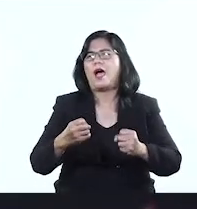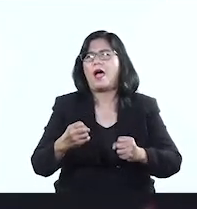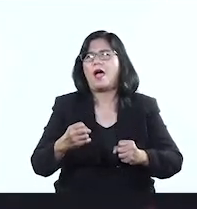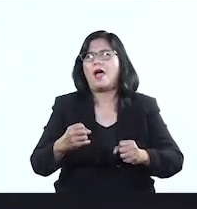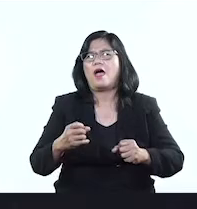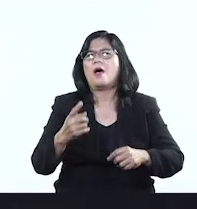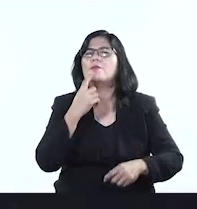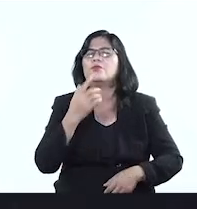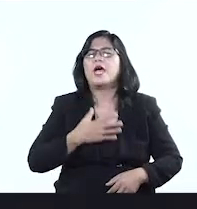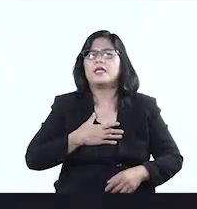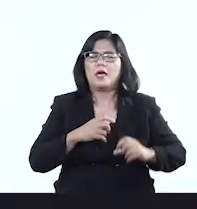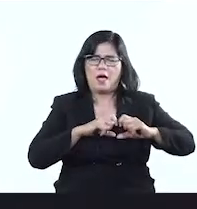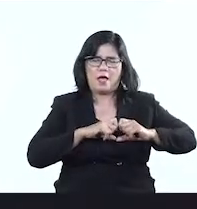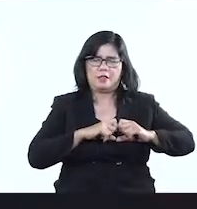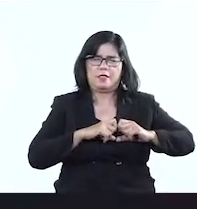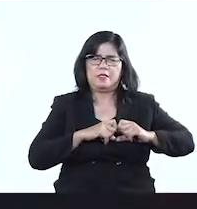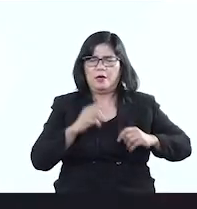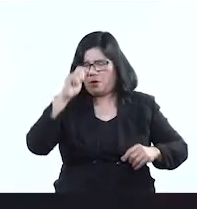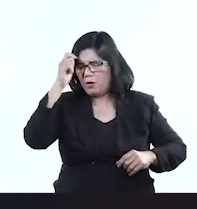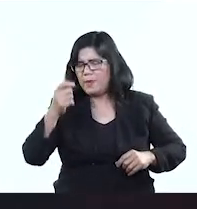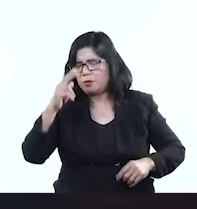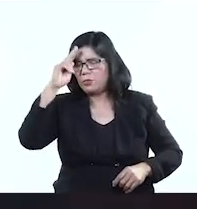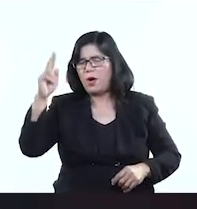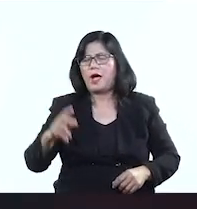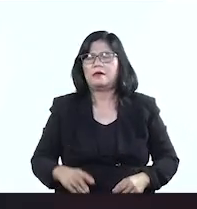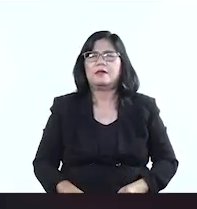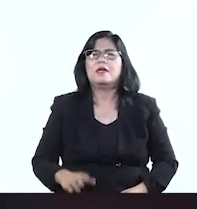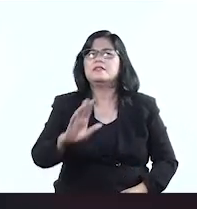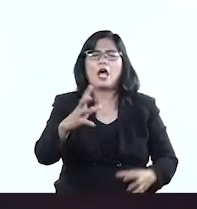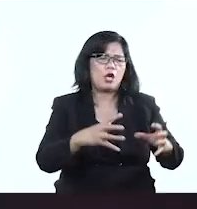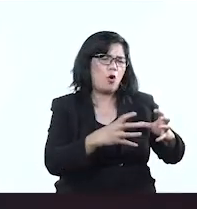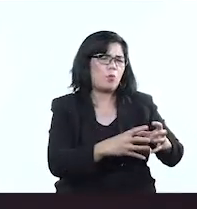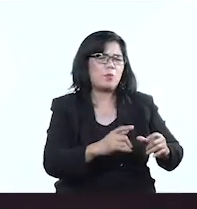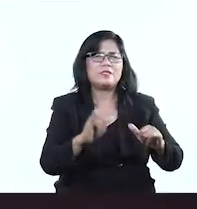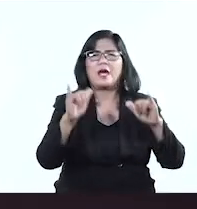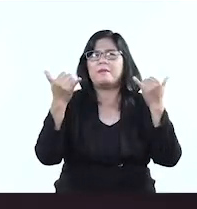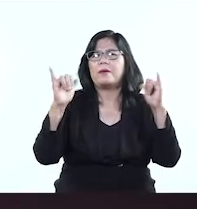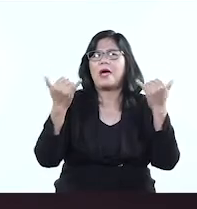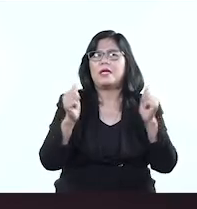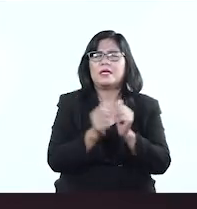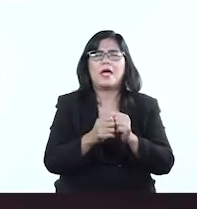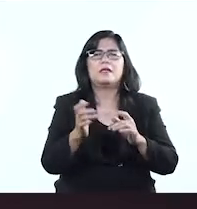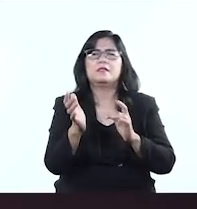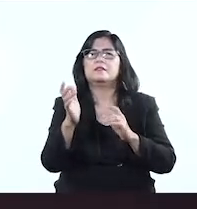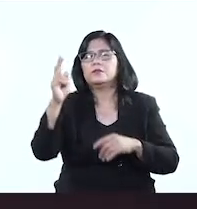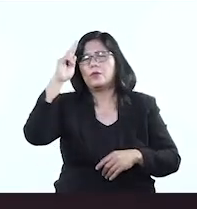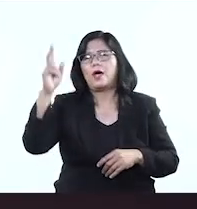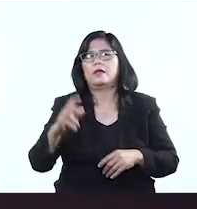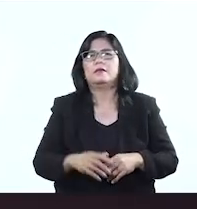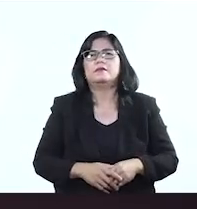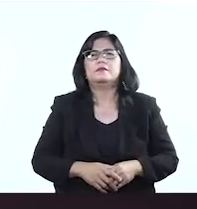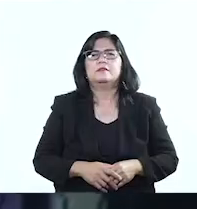siapapun gak lihat Tuhan aku tidak akan buat dosa aku tidak dan kompromi atau tidak main-main dengan Tuhan sekali Yesus tetapi Yesus dalam hidupku